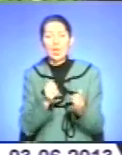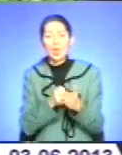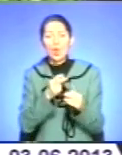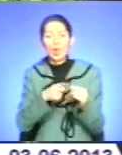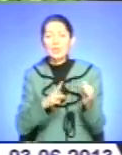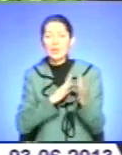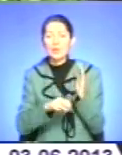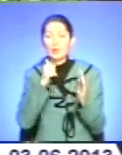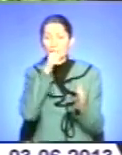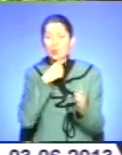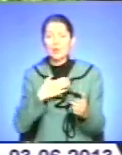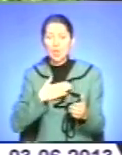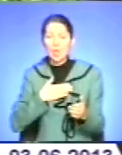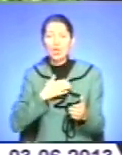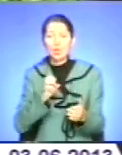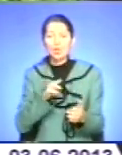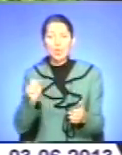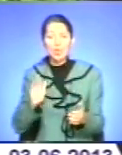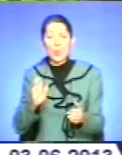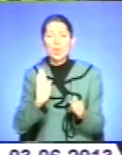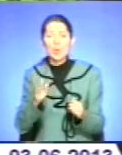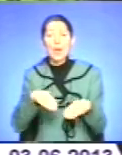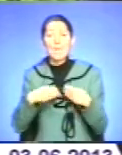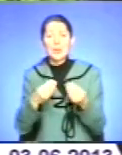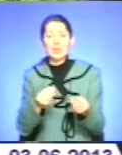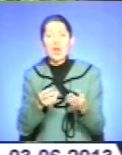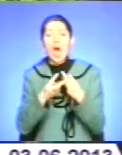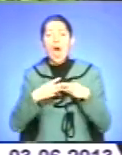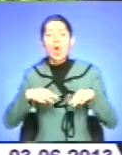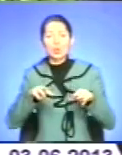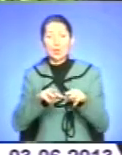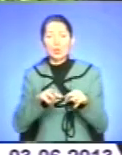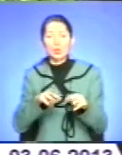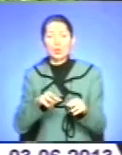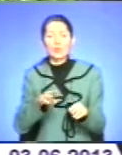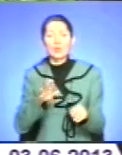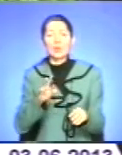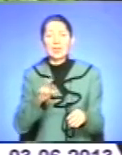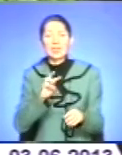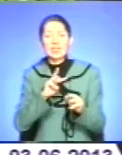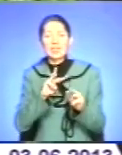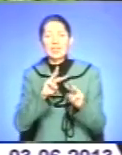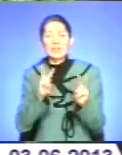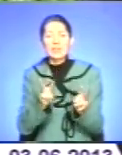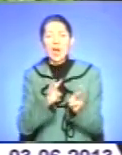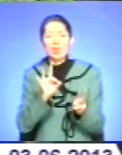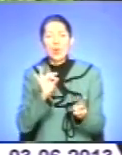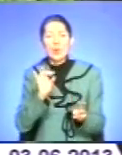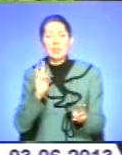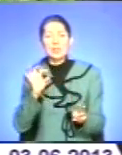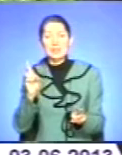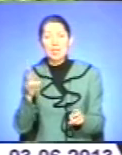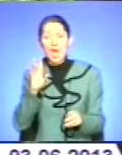нашого 20-го століття. Потім вона була передана цією родиною Свято-Ілінський храм, де в 2004